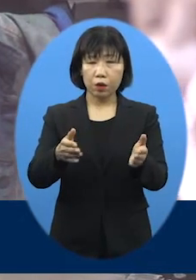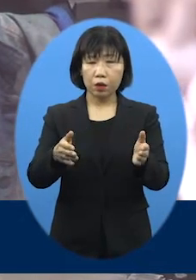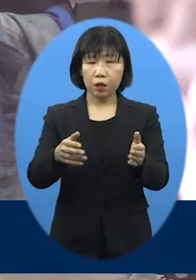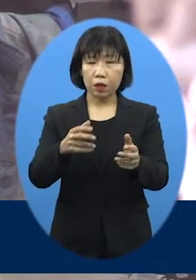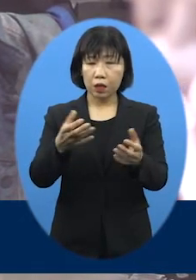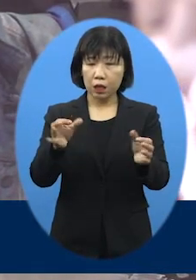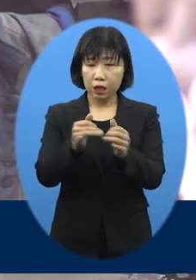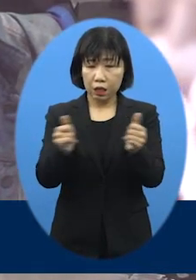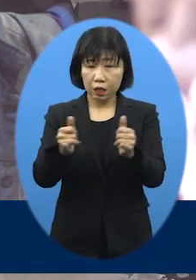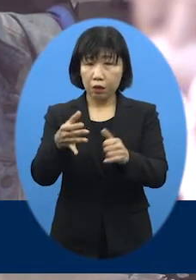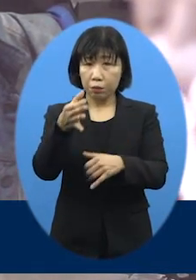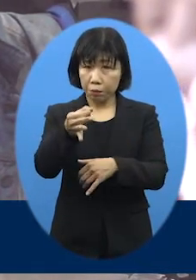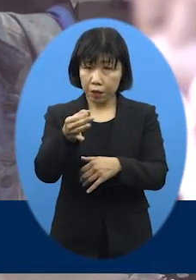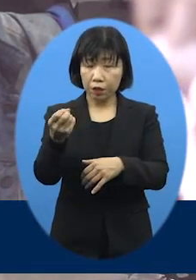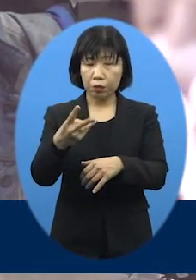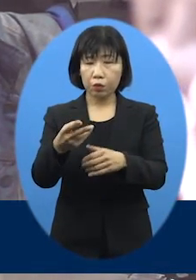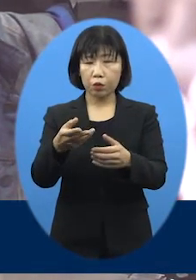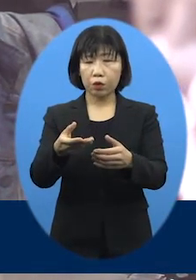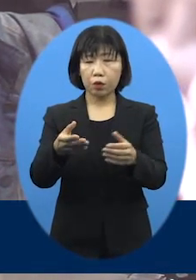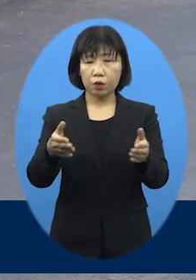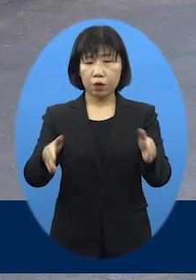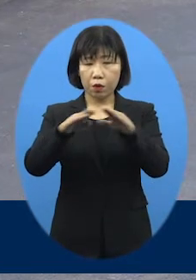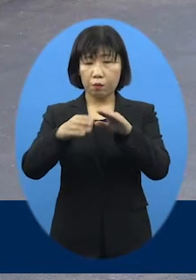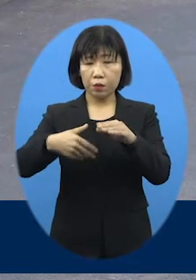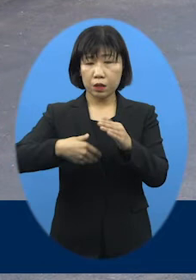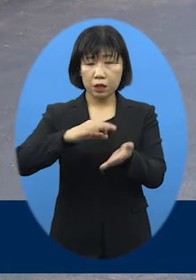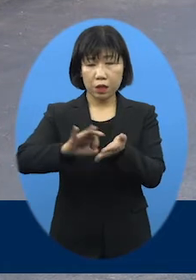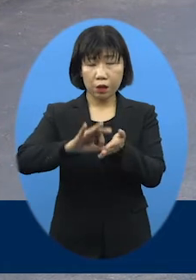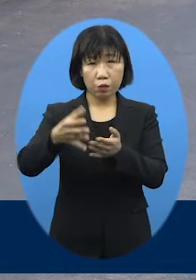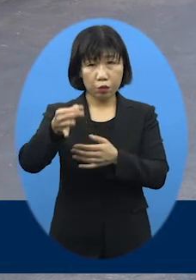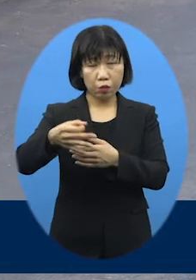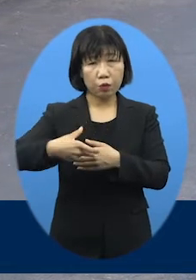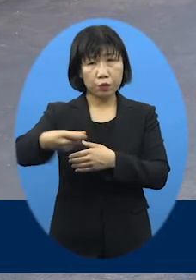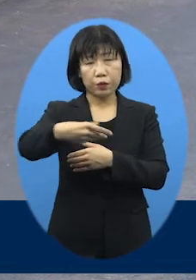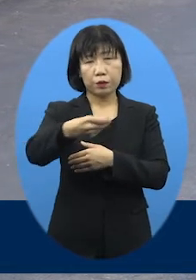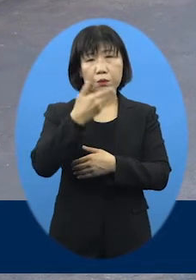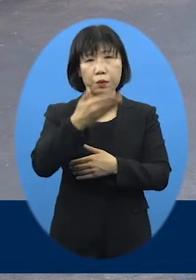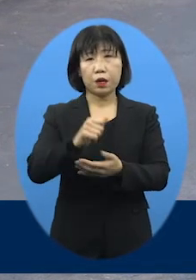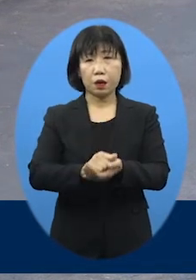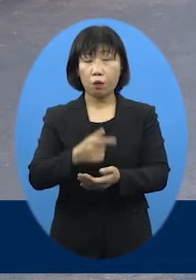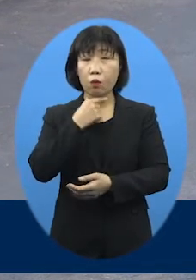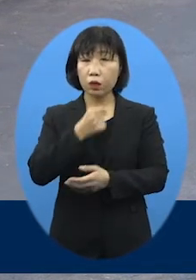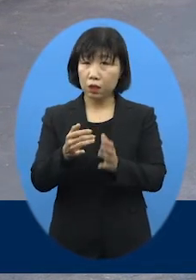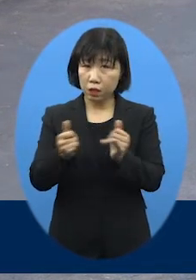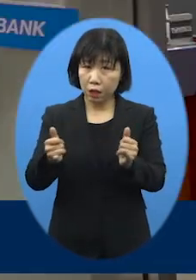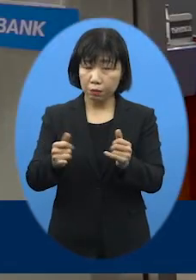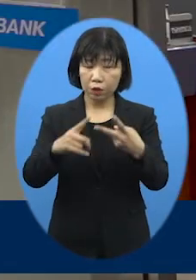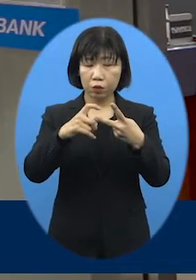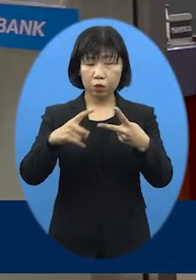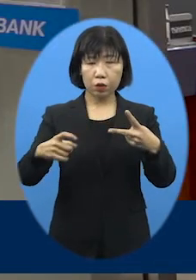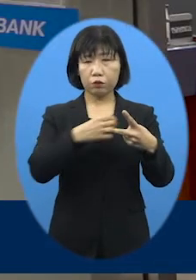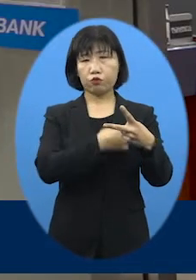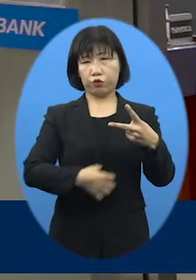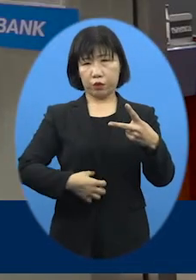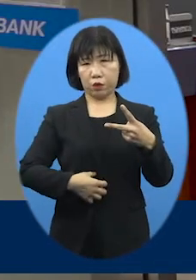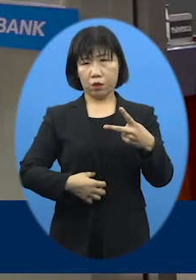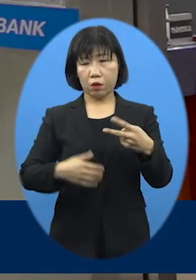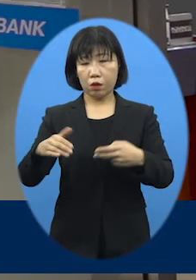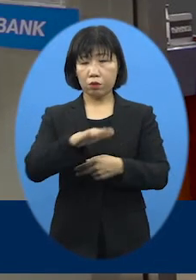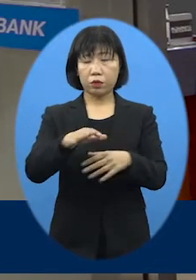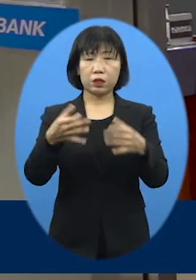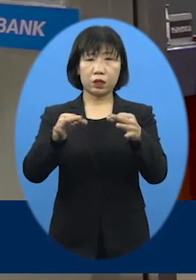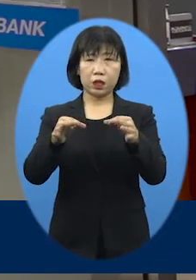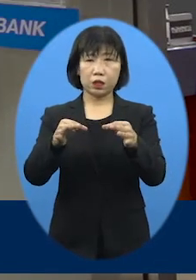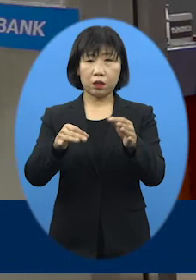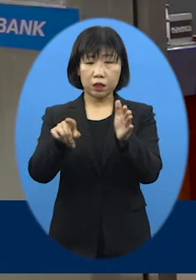업체의 인건비와 임대료 에 한해 최대 3000만원까지 융자를 지원 합니다 융자를 희망하는 소상공인 은 오리